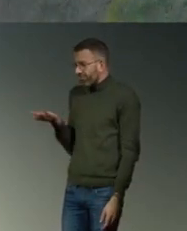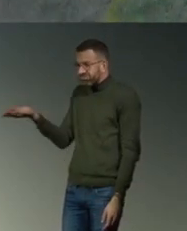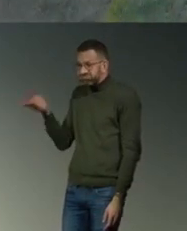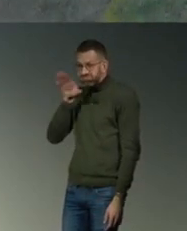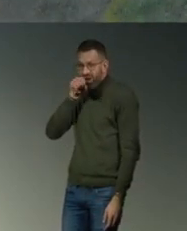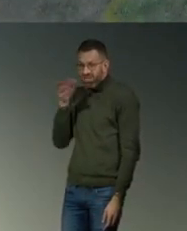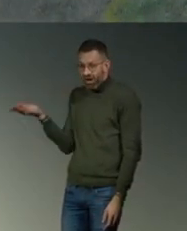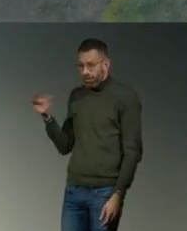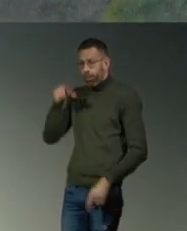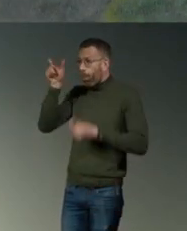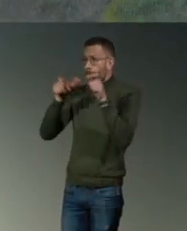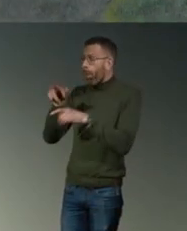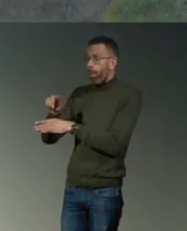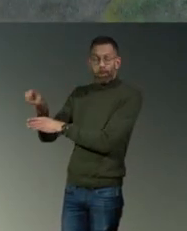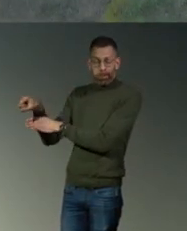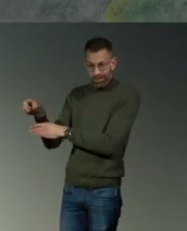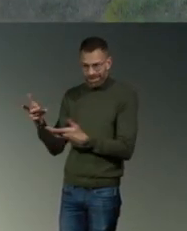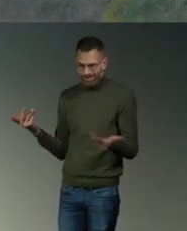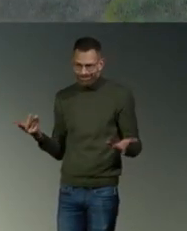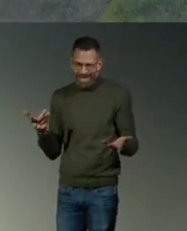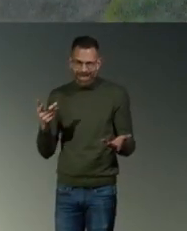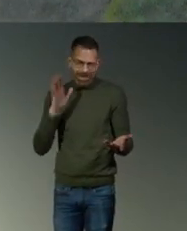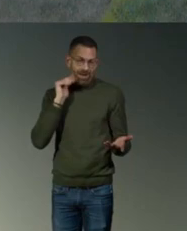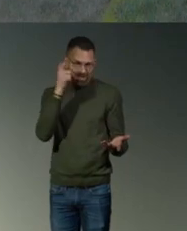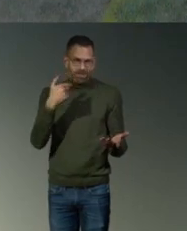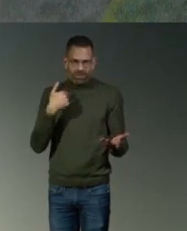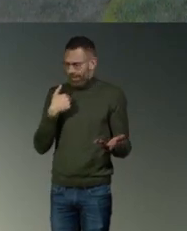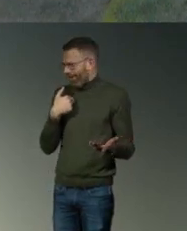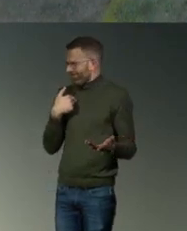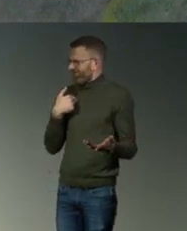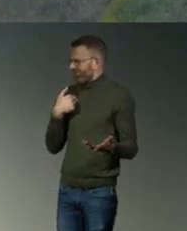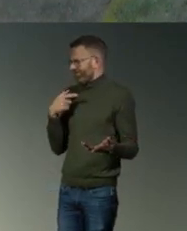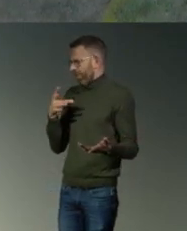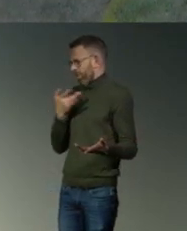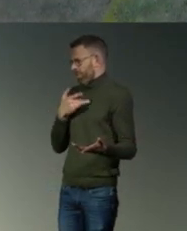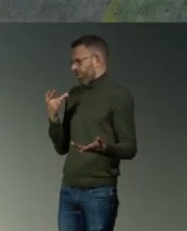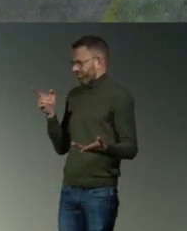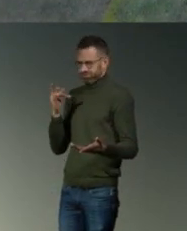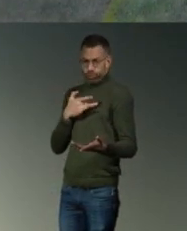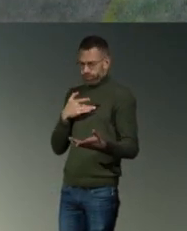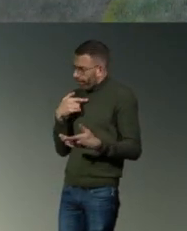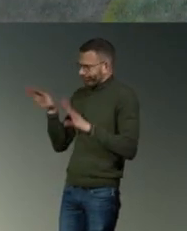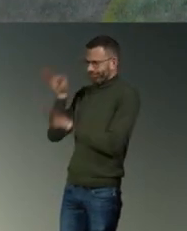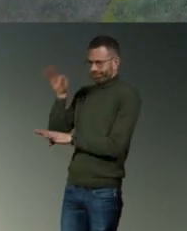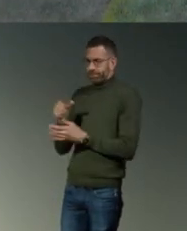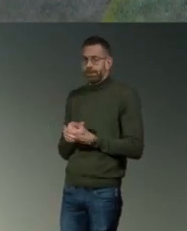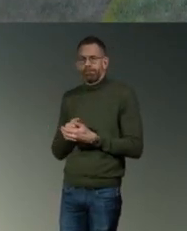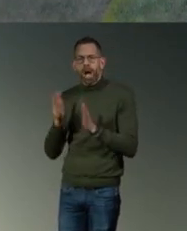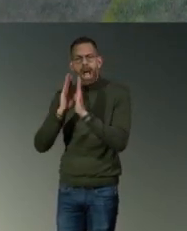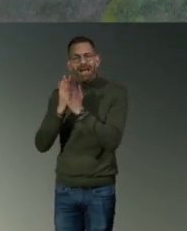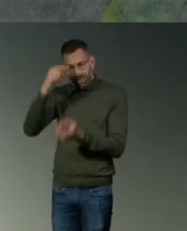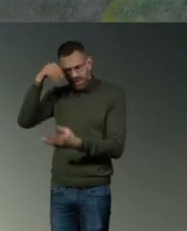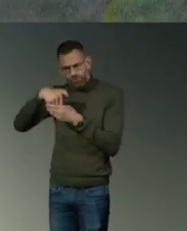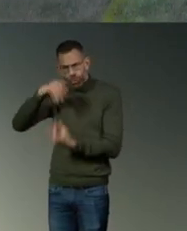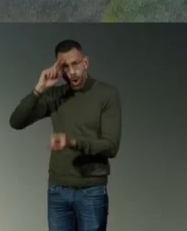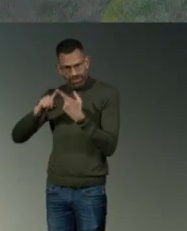Et pour cette raison, j'ai une affection particulière pour lui. Beaucoup de livres sont faits sur les animaux, mais souvent ce sont des animaux qui